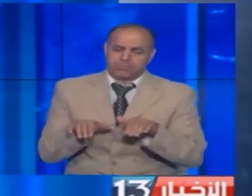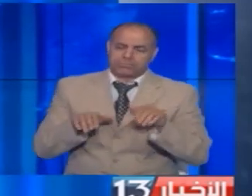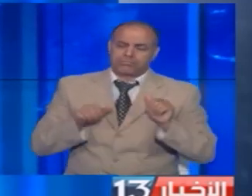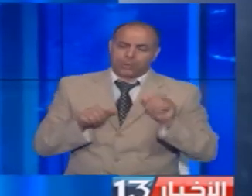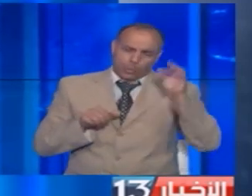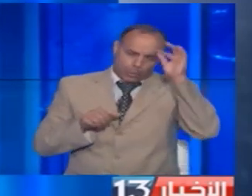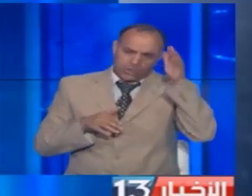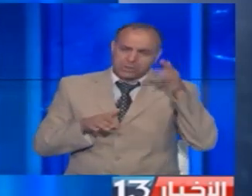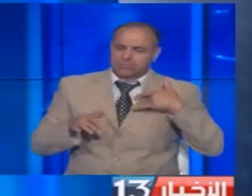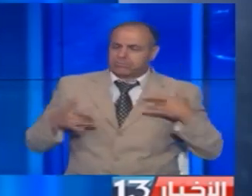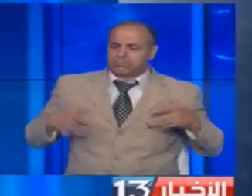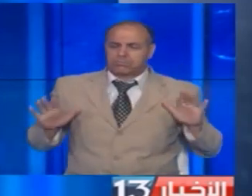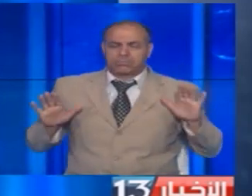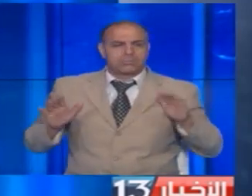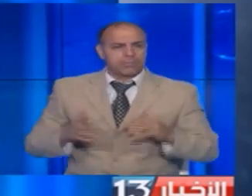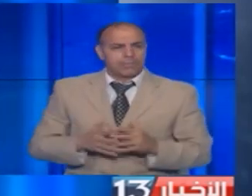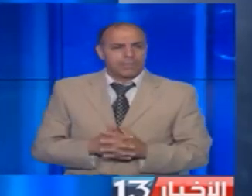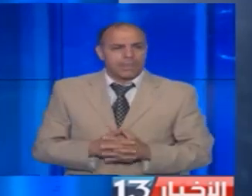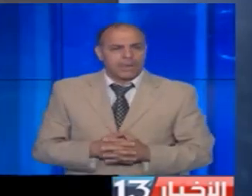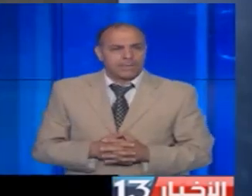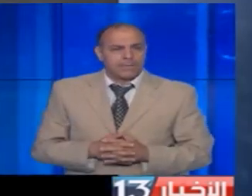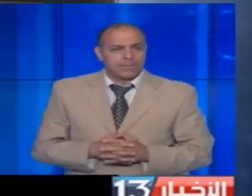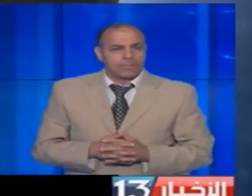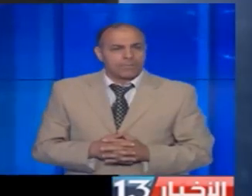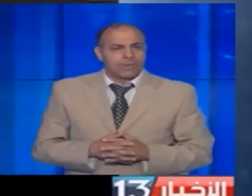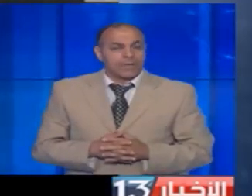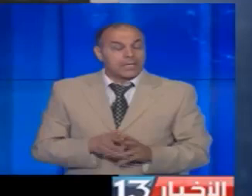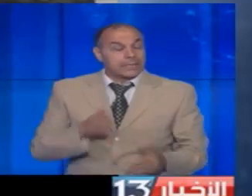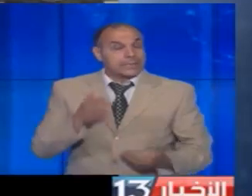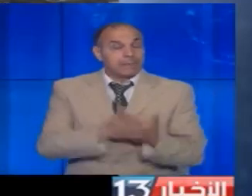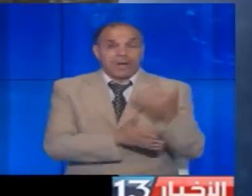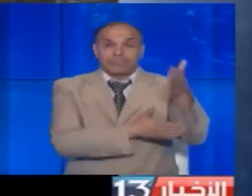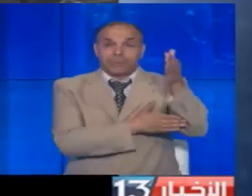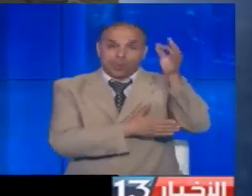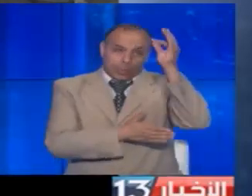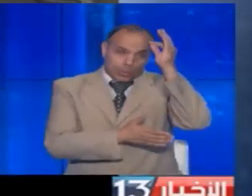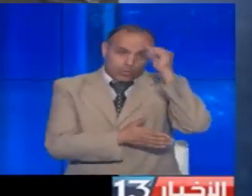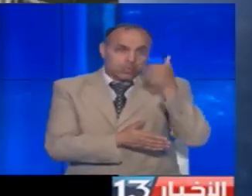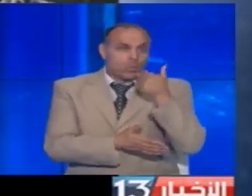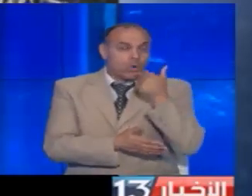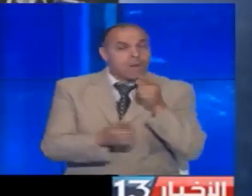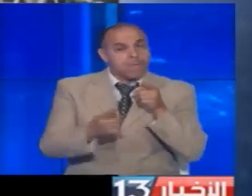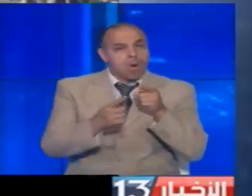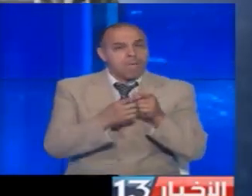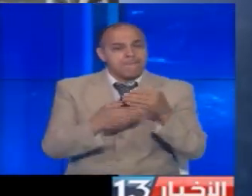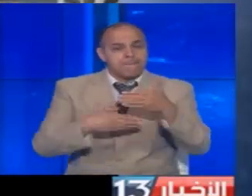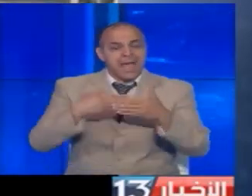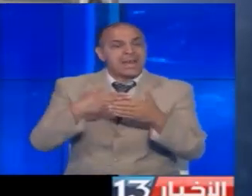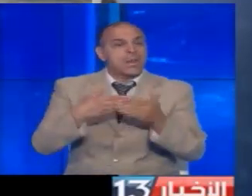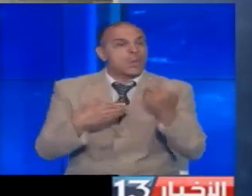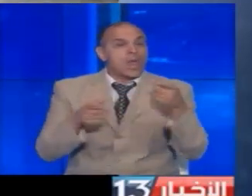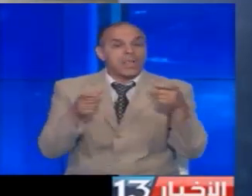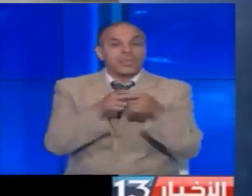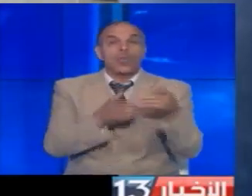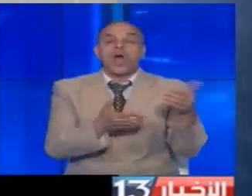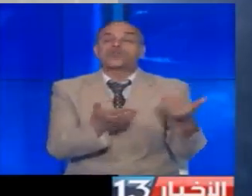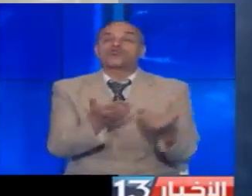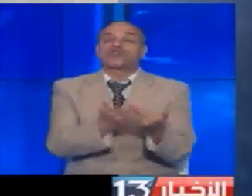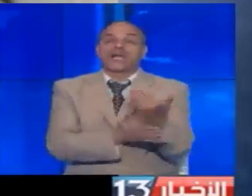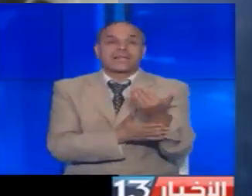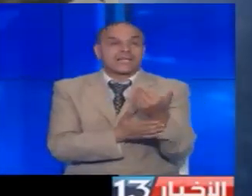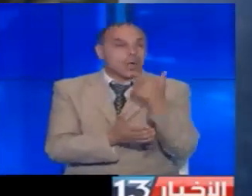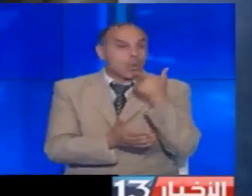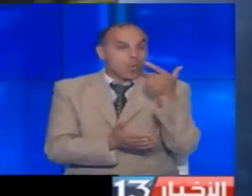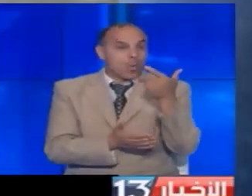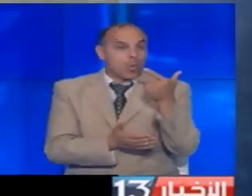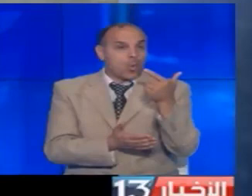الوطن دون سواه. بانبلاج فجر الاستقلال كان من أوكد المهام لبناء أسس الدولة الجديدة تشيد